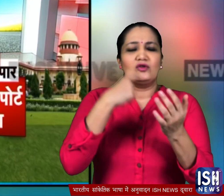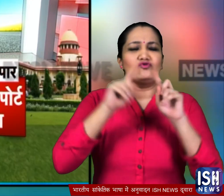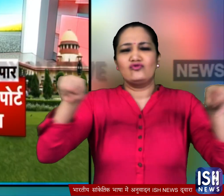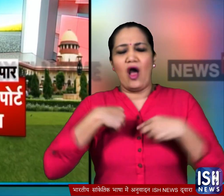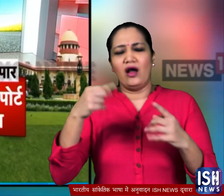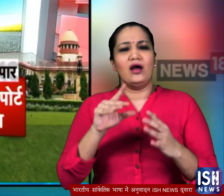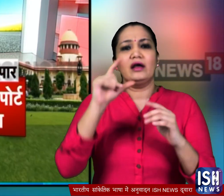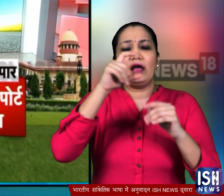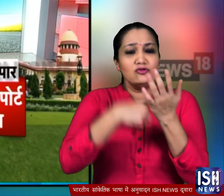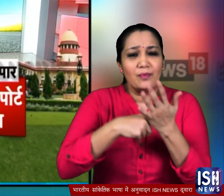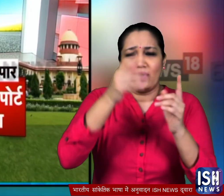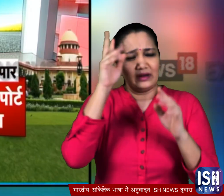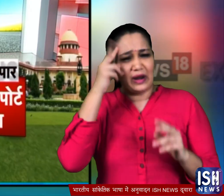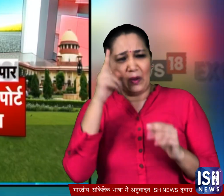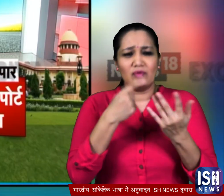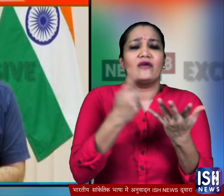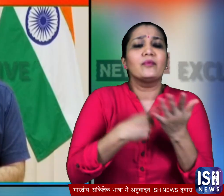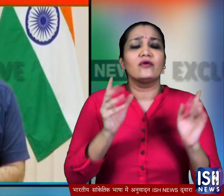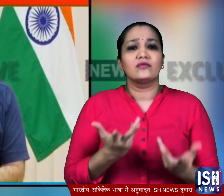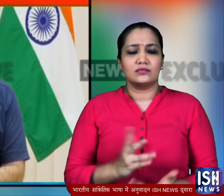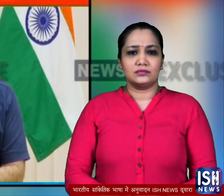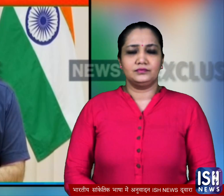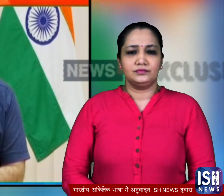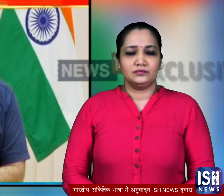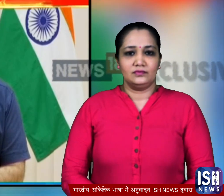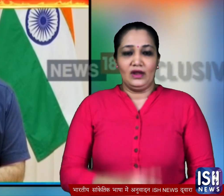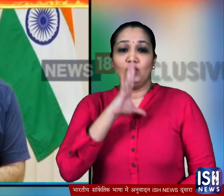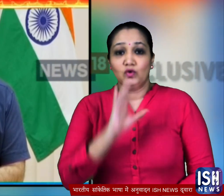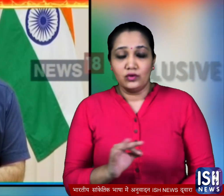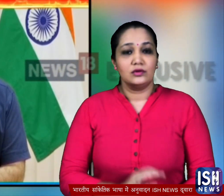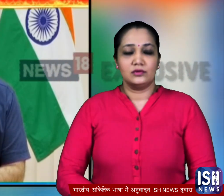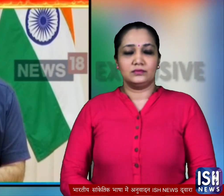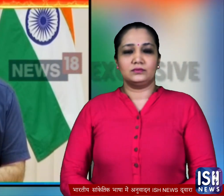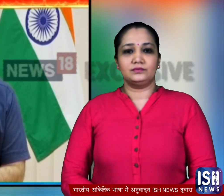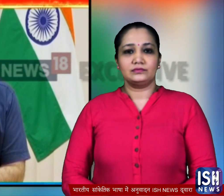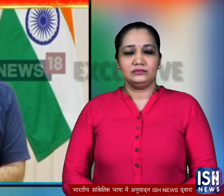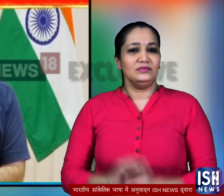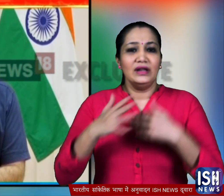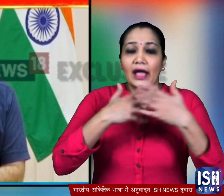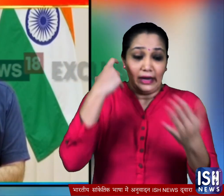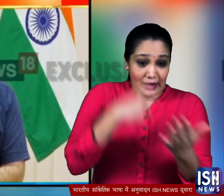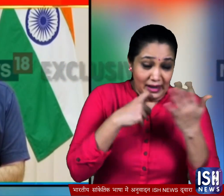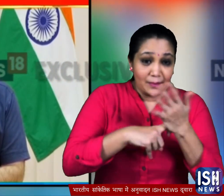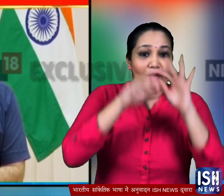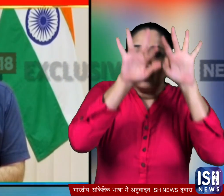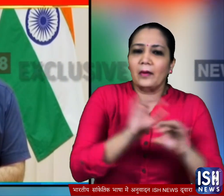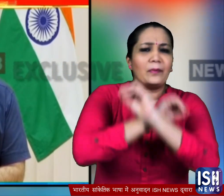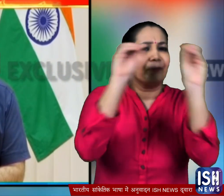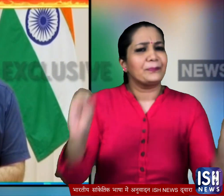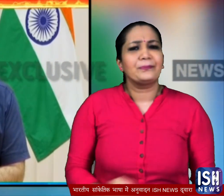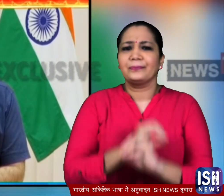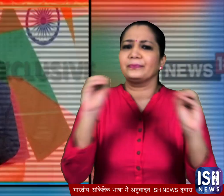उठा दिया, जिसमें ये सारे दावे किए गए। सच ये है कि ऐसी कोई रिपोर्ट है ही